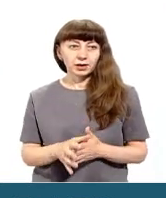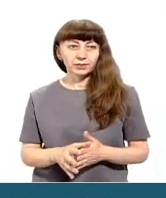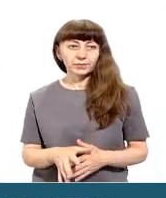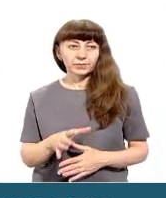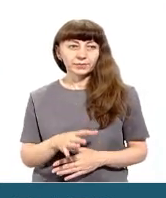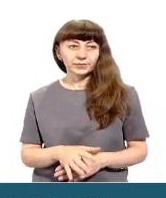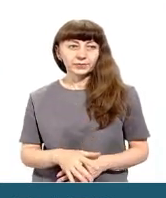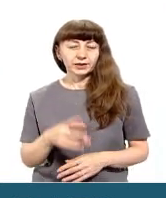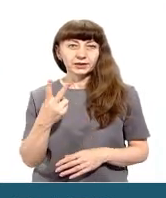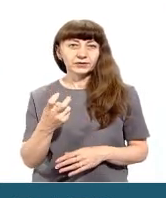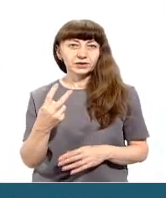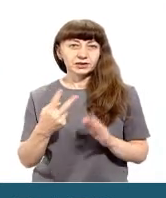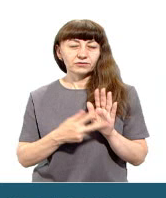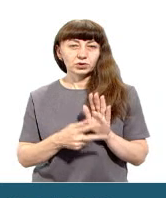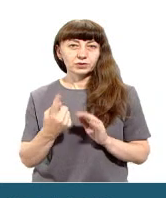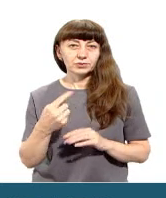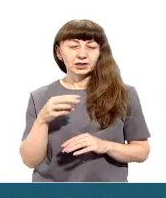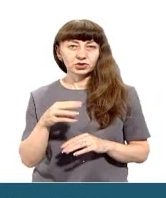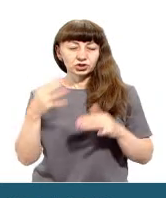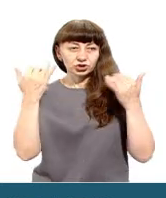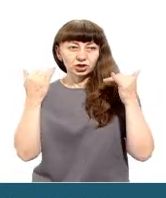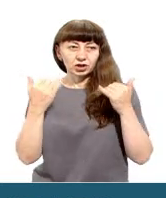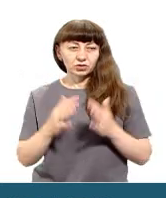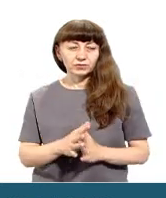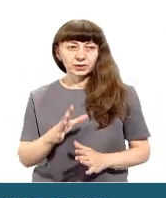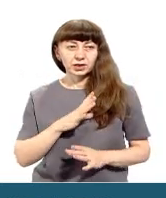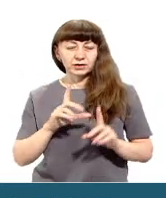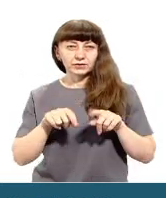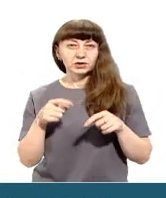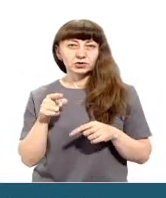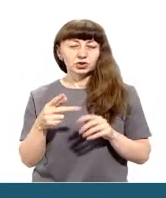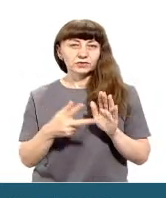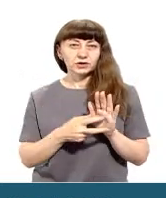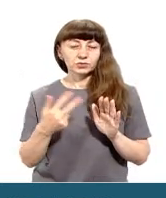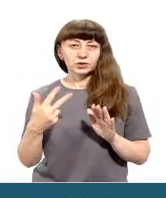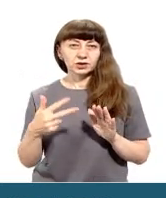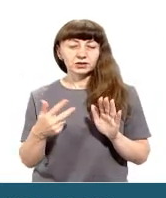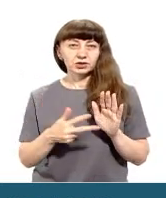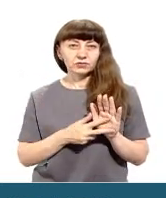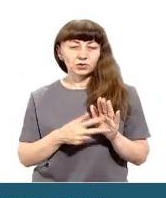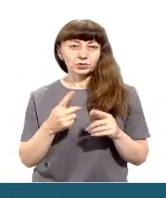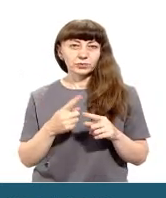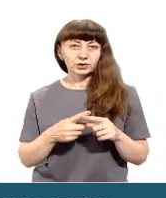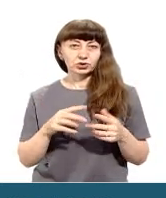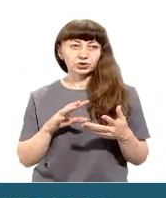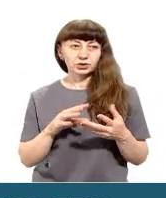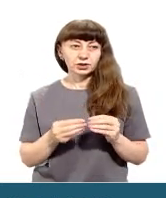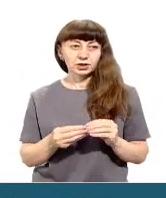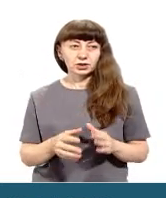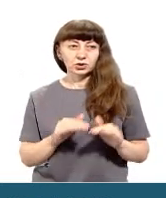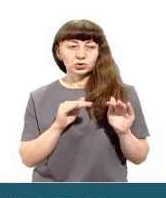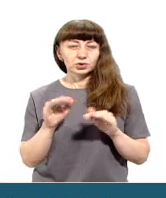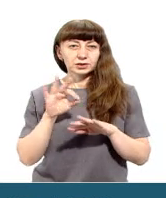подвергнуты исследованиям 281 тысяча голов КРС. Выделено 1838 положительных реагирующих голов животных с